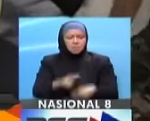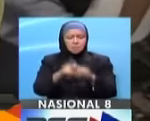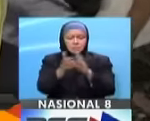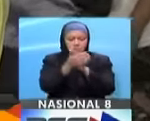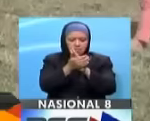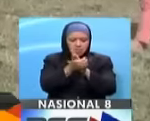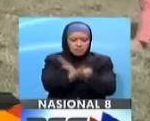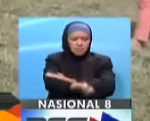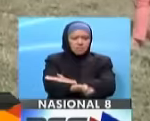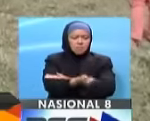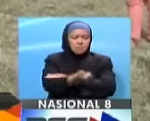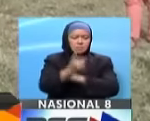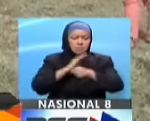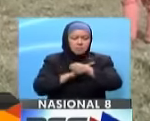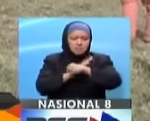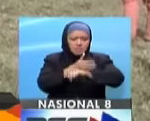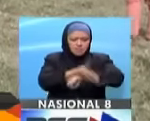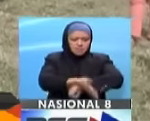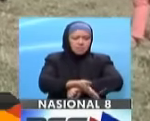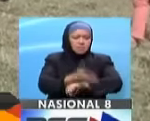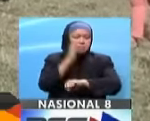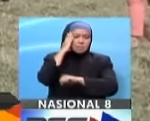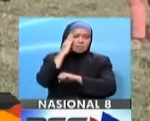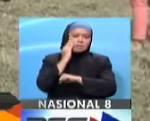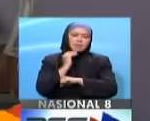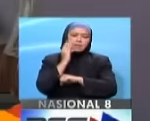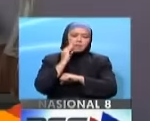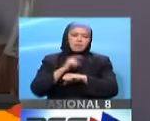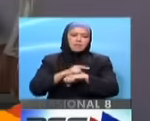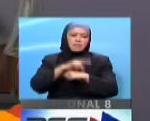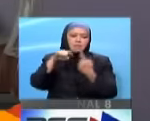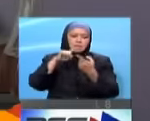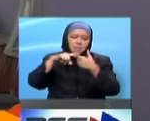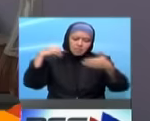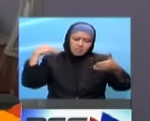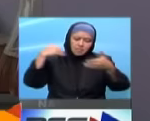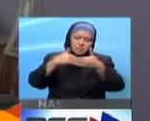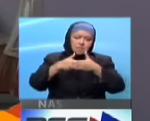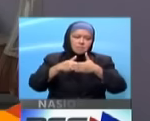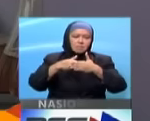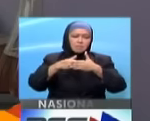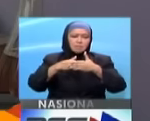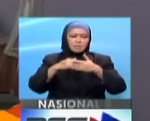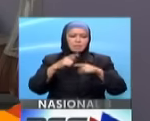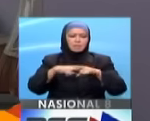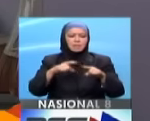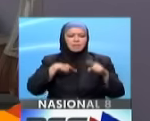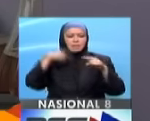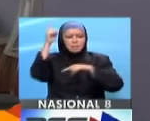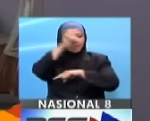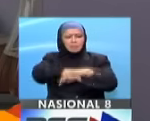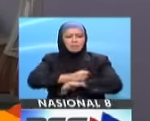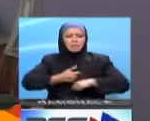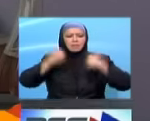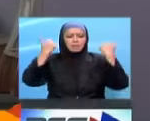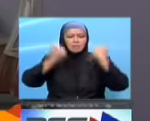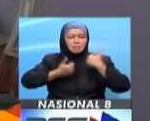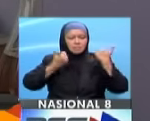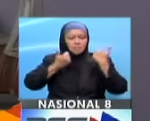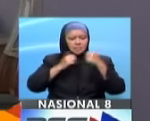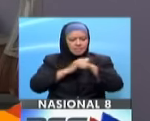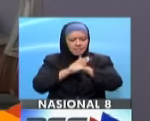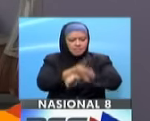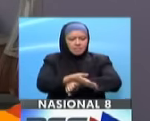Mas setiap kali tiba musim ibadah korban. Niklah Awang Kecik terlibat secara langsung dalam ibadah korban